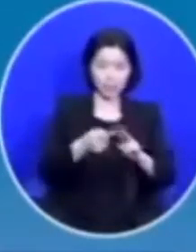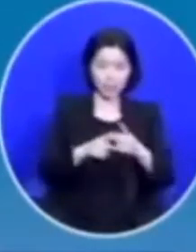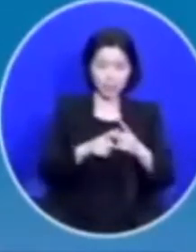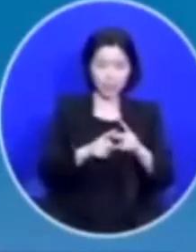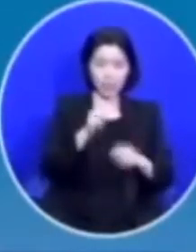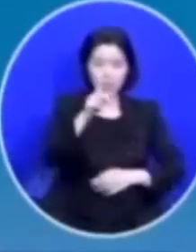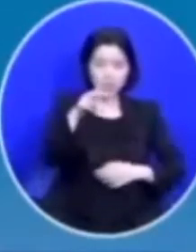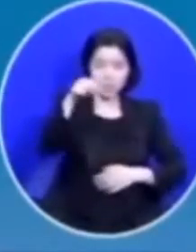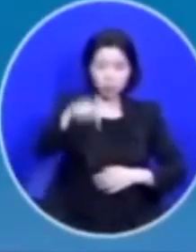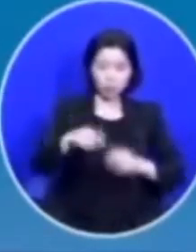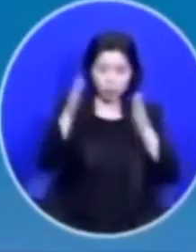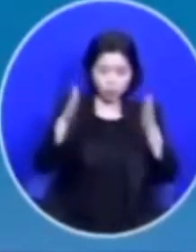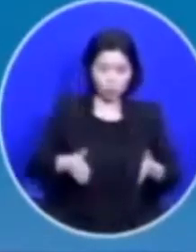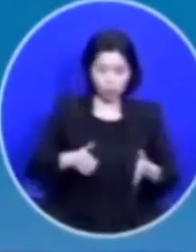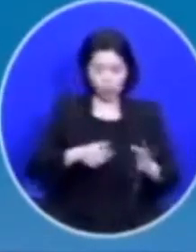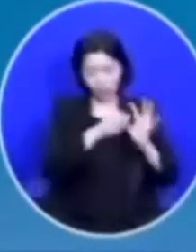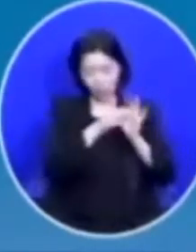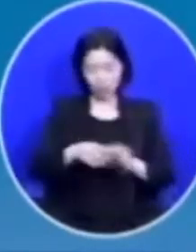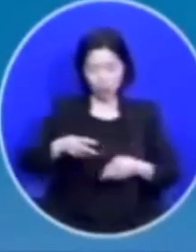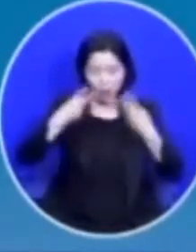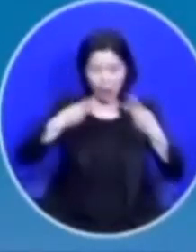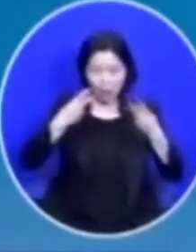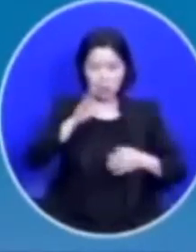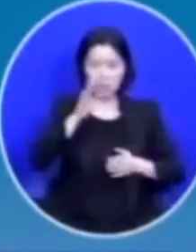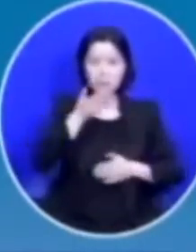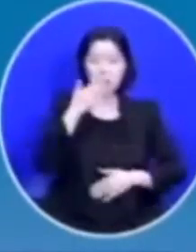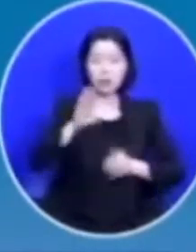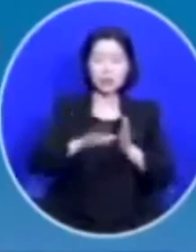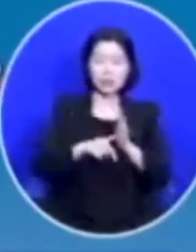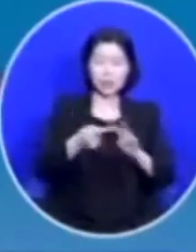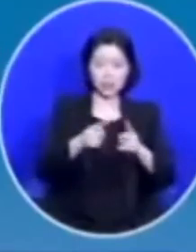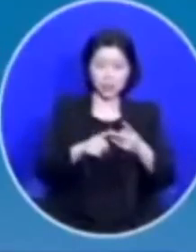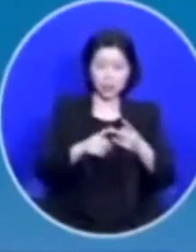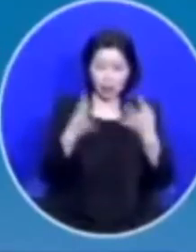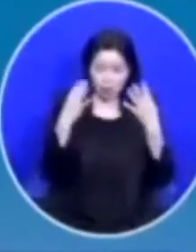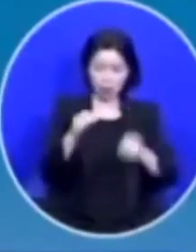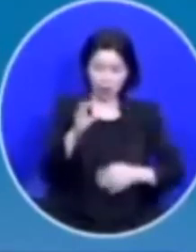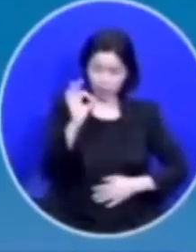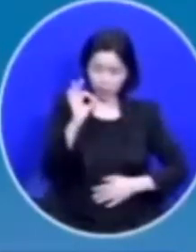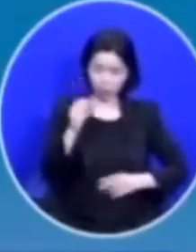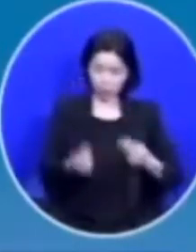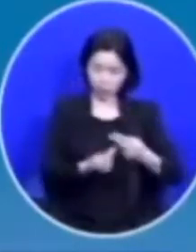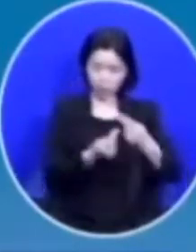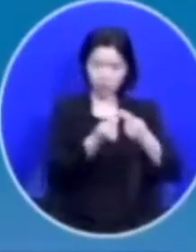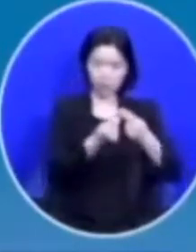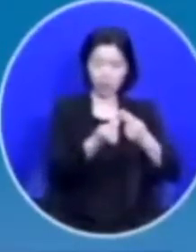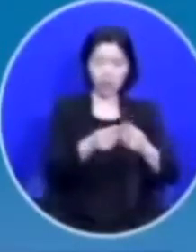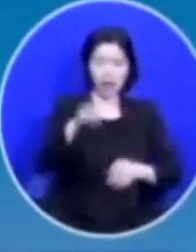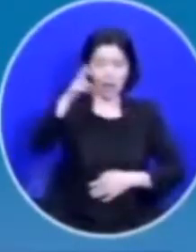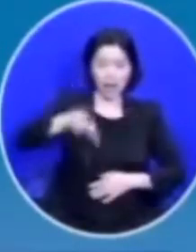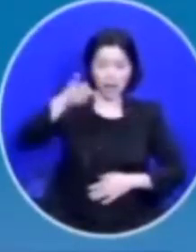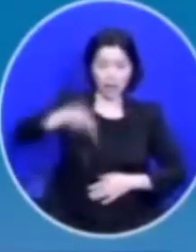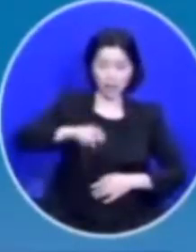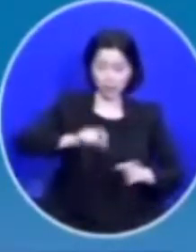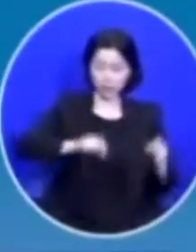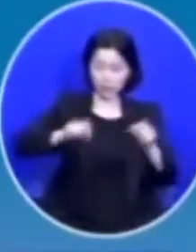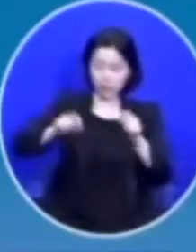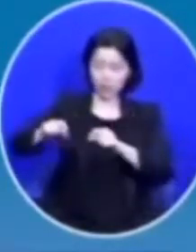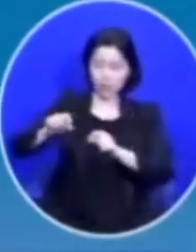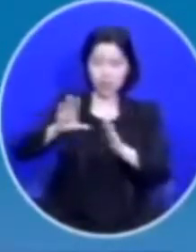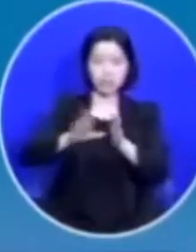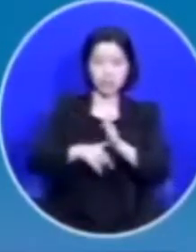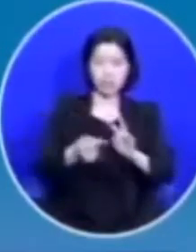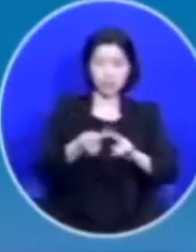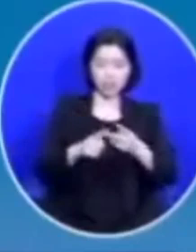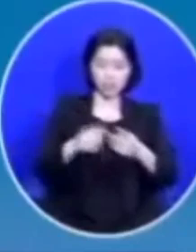라면만 먹어야 할 때나 않은 돈을 모았을 때 나 카드대금 연체 가 되었을 때나